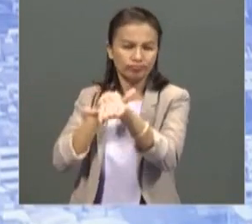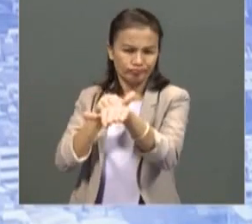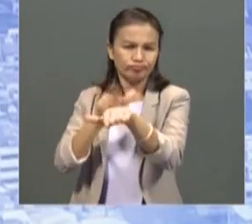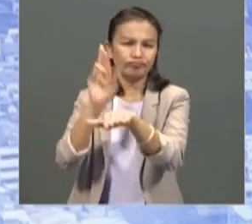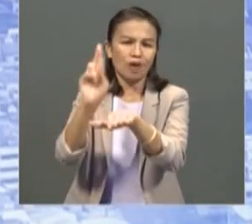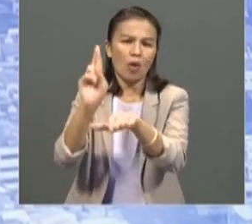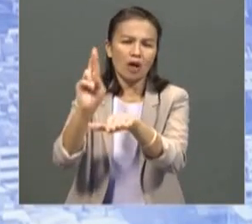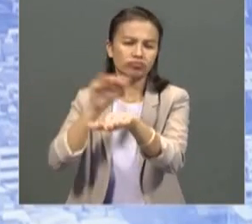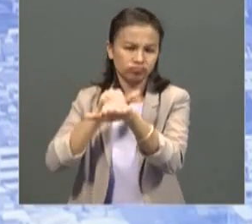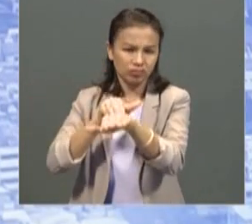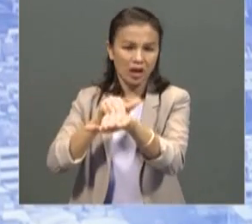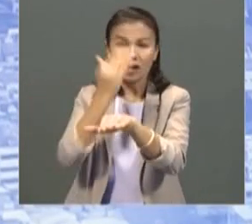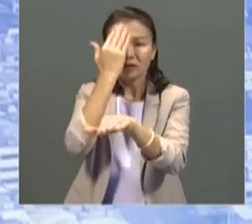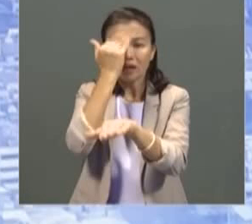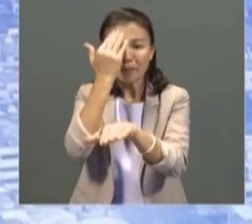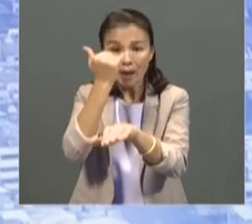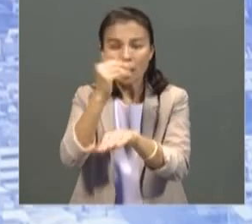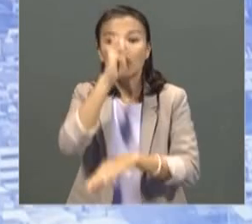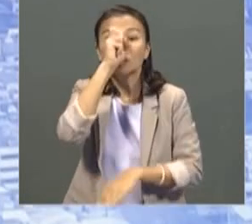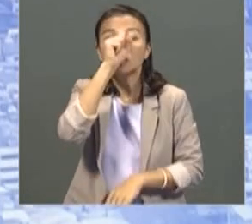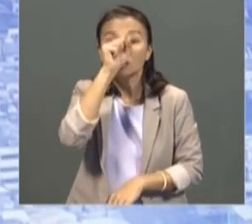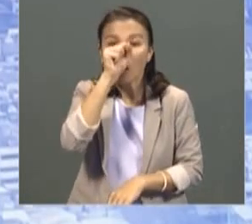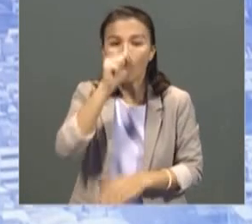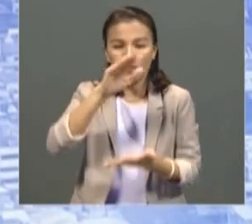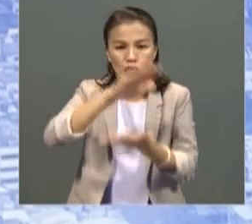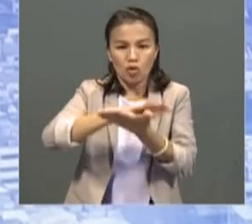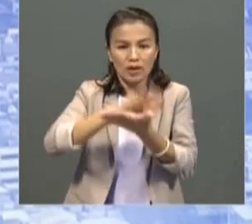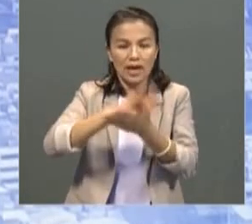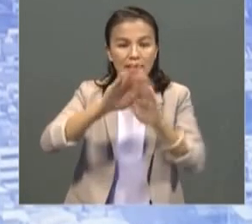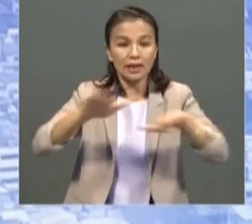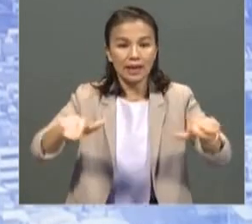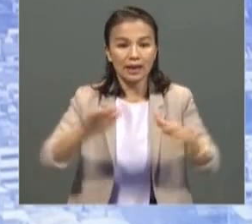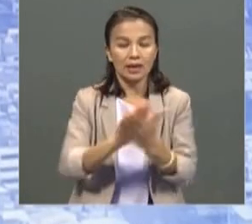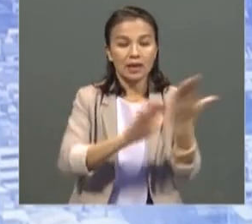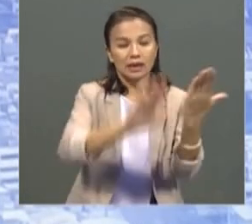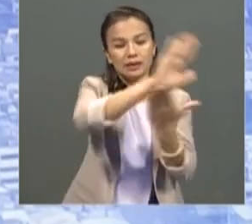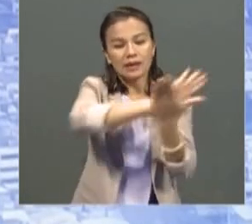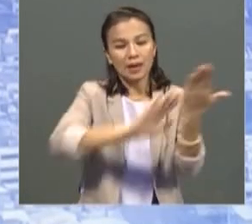နော်ပြည့်နိုင်မယ်သွားမယ်လူတွေမသွားကြပါနဲ့ဘာဖြစ်လို့ဆိုတော့အဲ့မှာစာမွေးပြည့်ဖို့အတွက်လူတွေအ